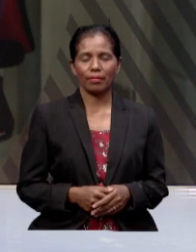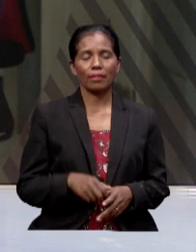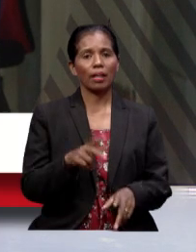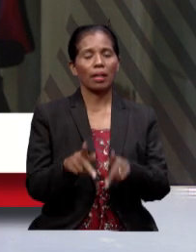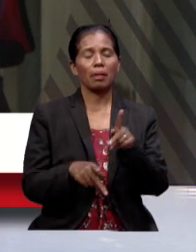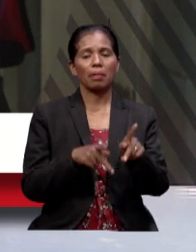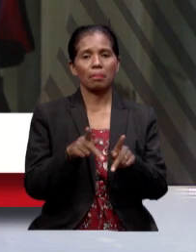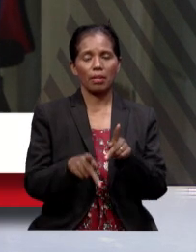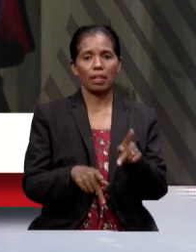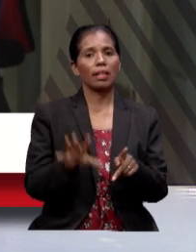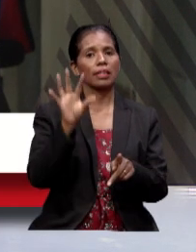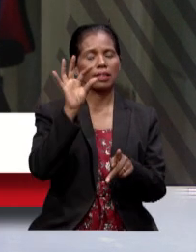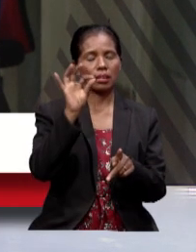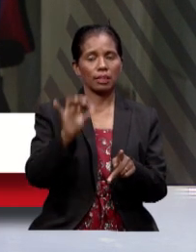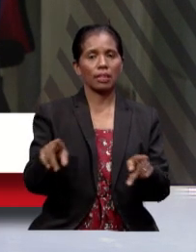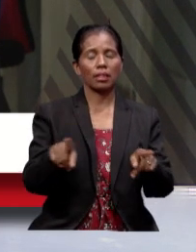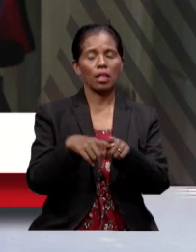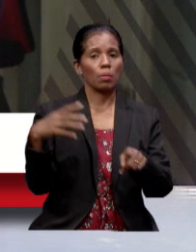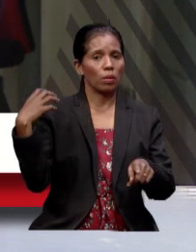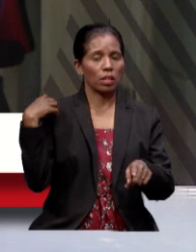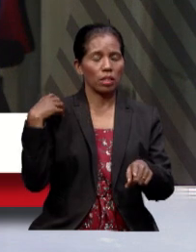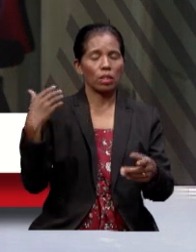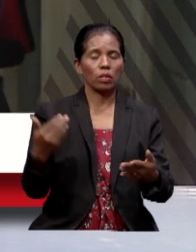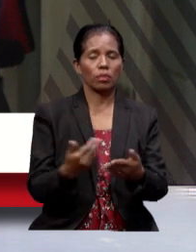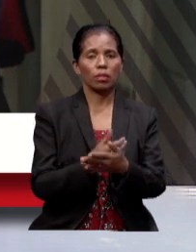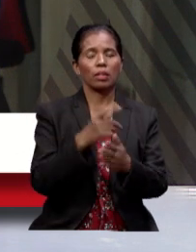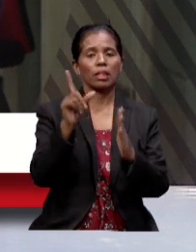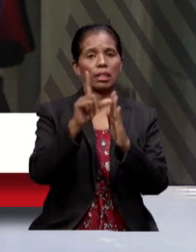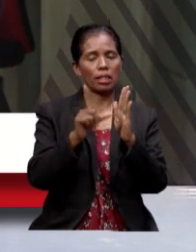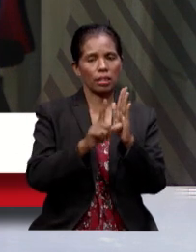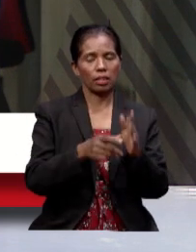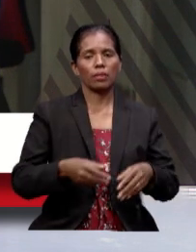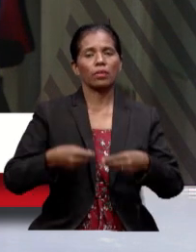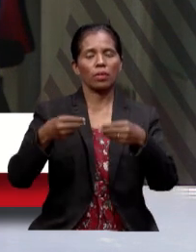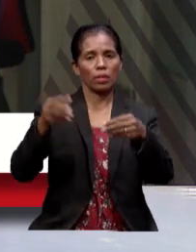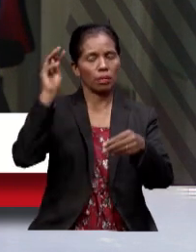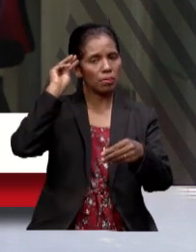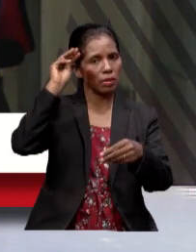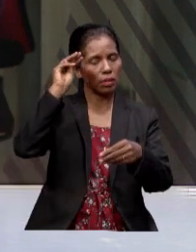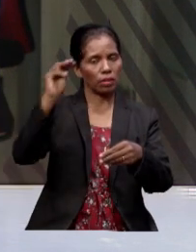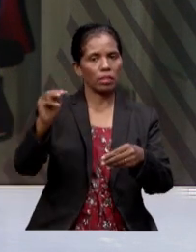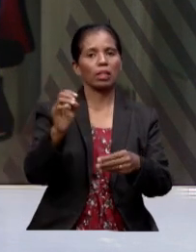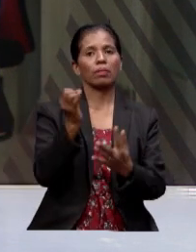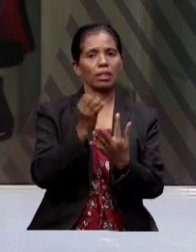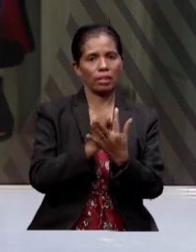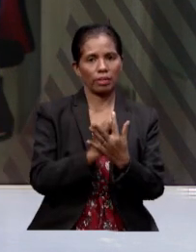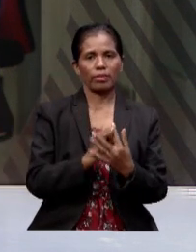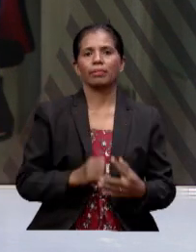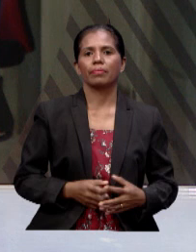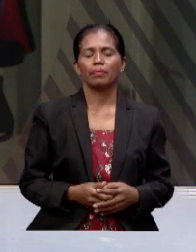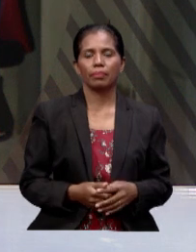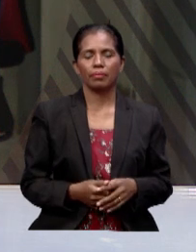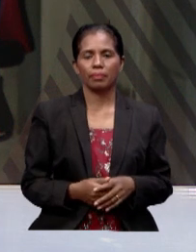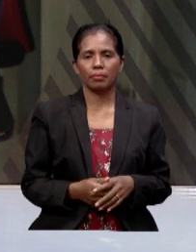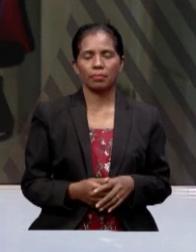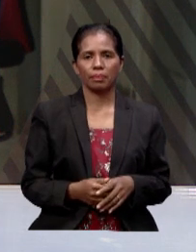Manainsia sa kandidato ba komisario polisya Fong no lista ne entrega ona ba Ministerio Interior.